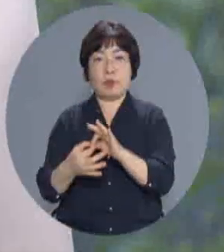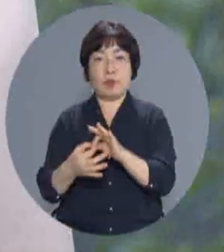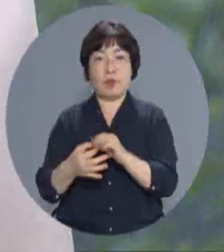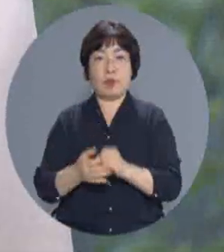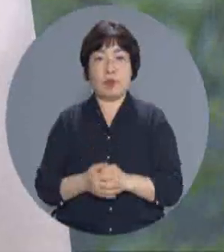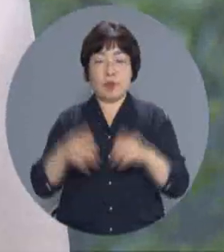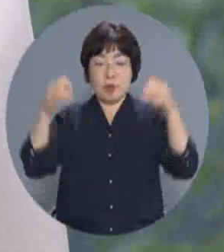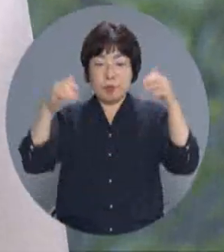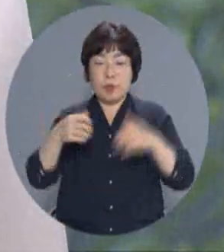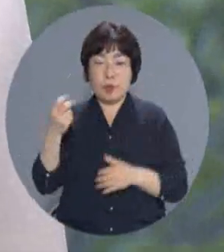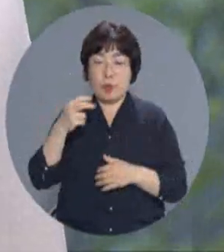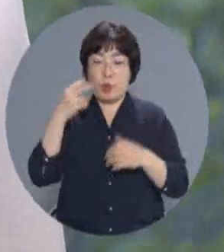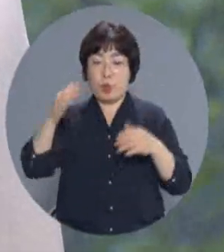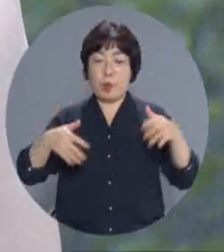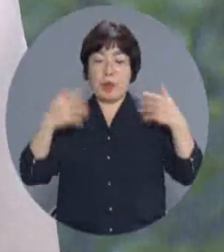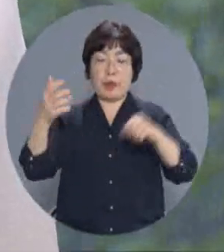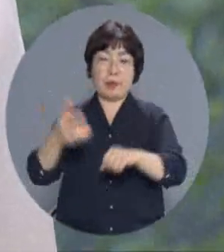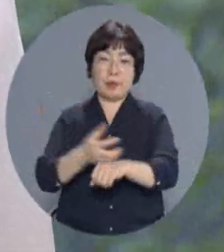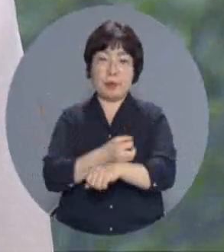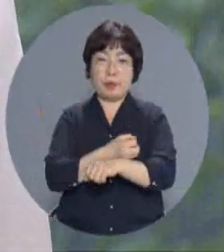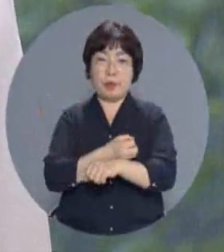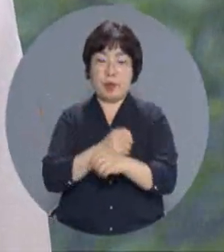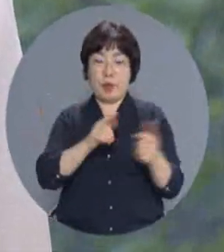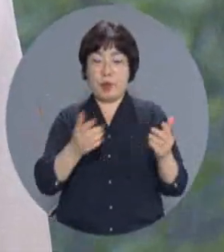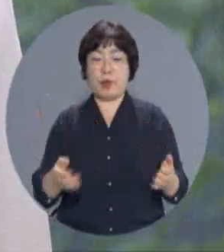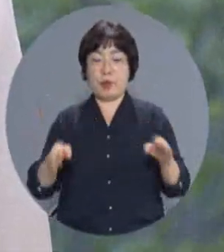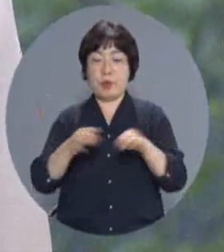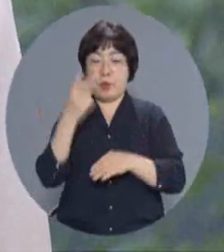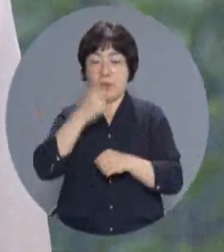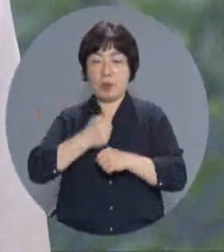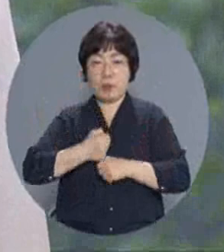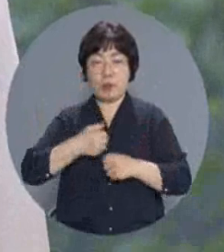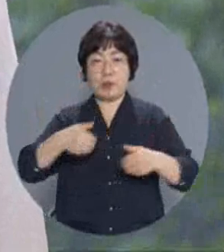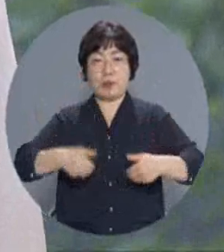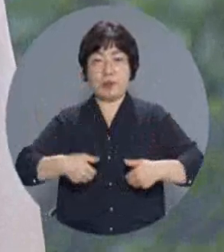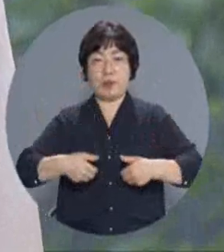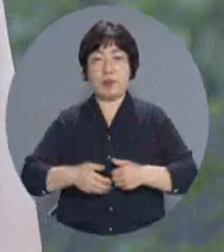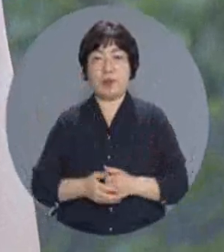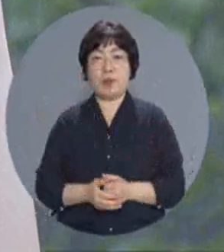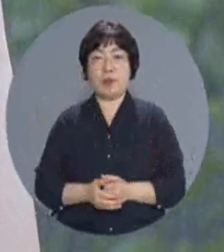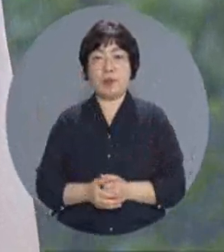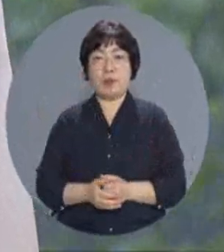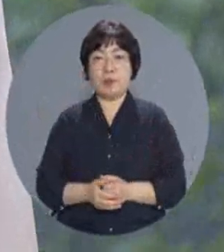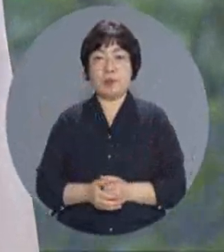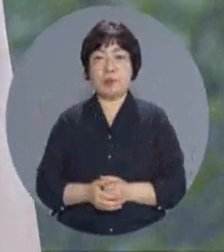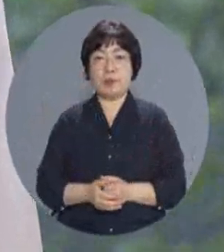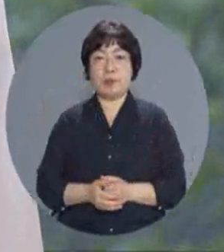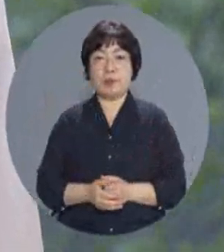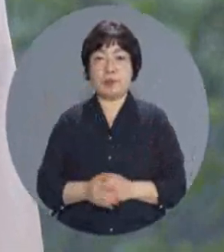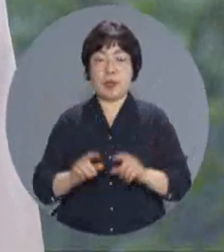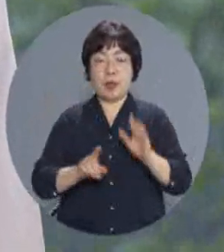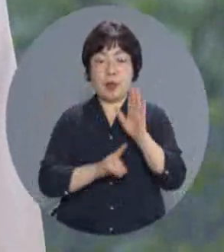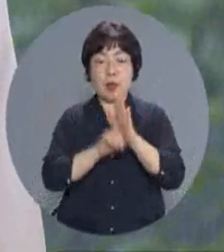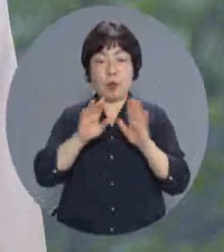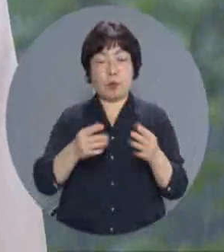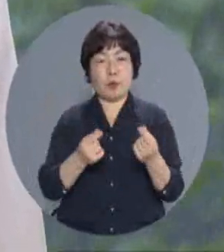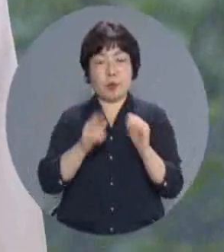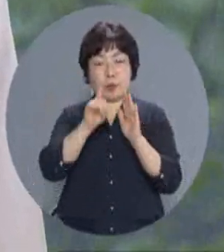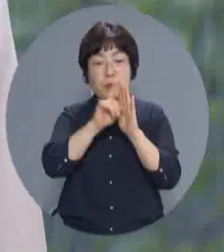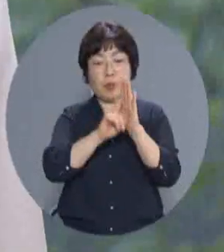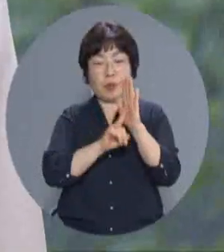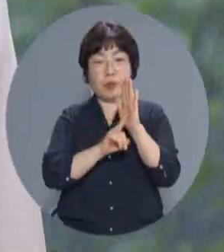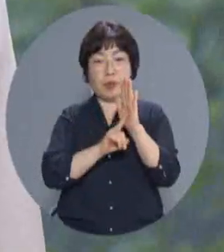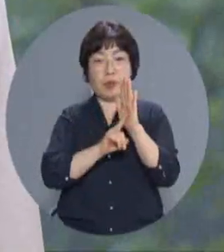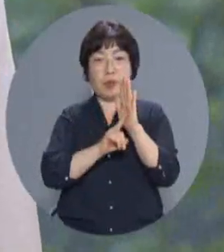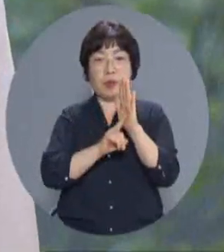비와 함께 강한 바람도 불어오겠는데요 각종 시설물 관리에 유의해 주시기 바랍니다 기온은 오늘과 비슷하거나